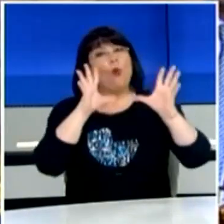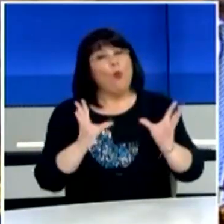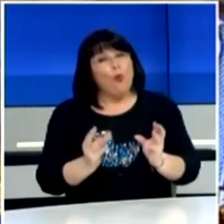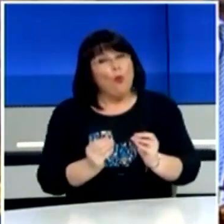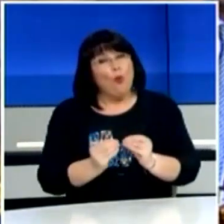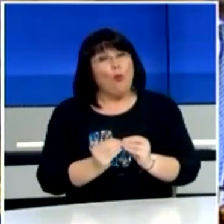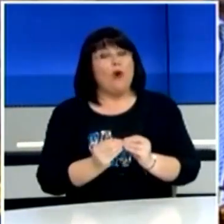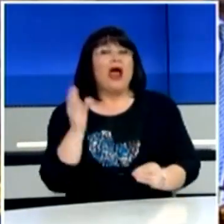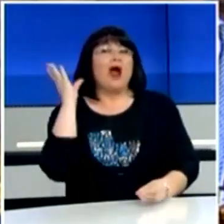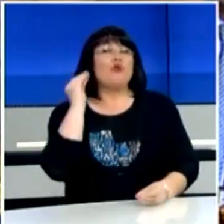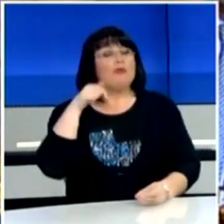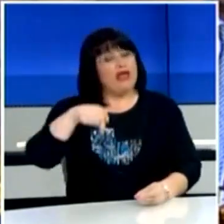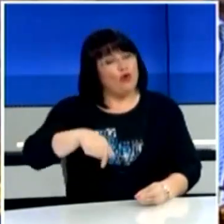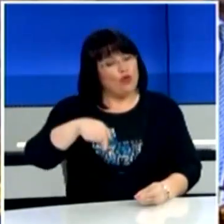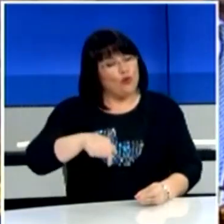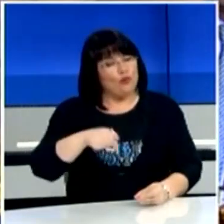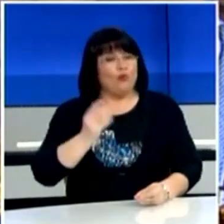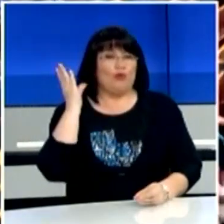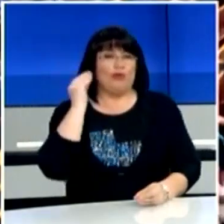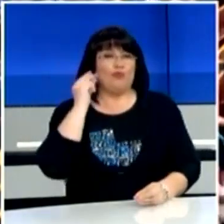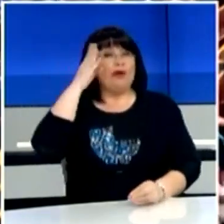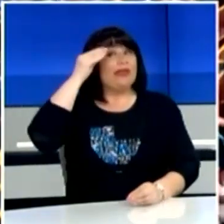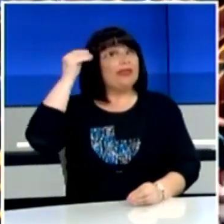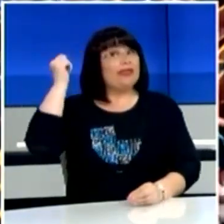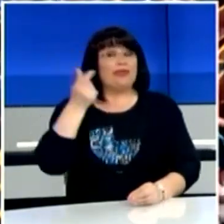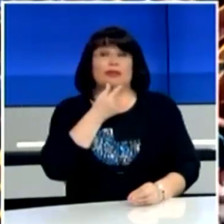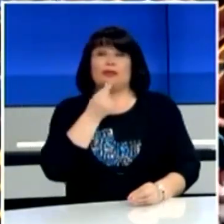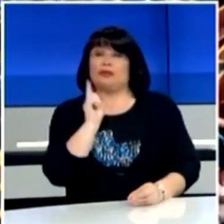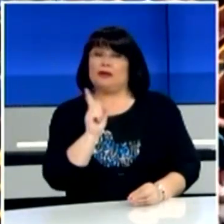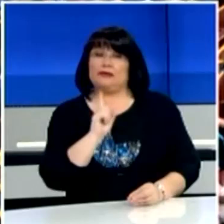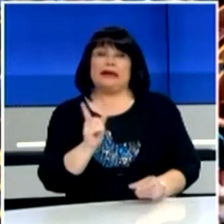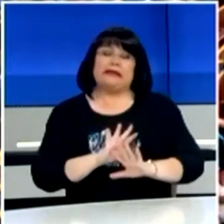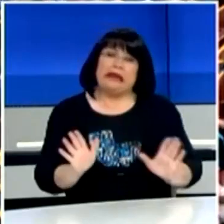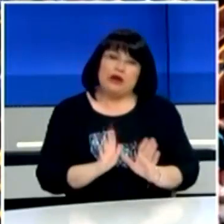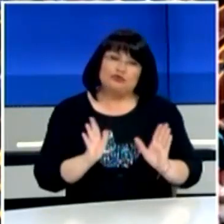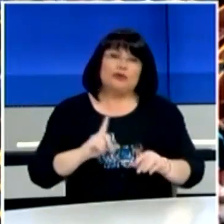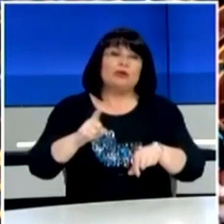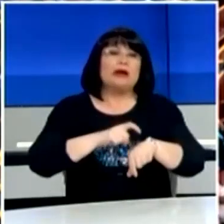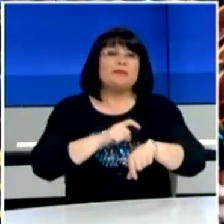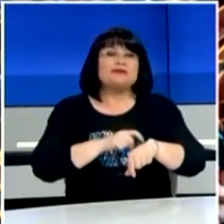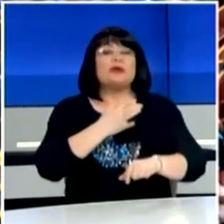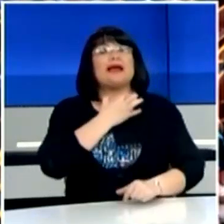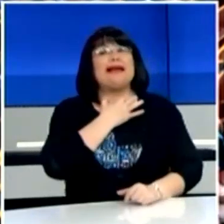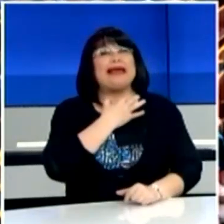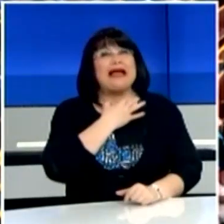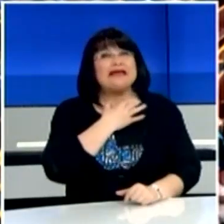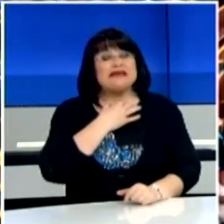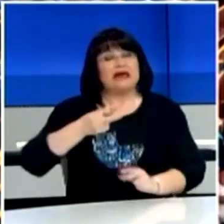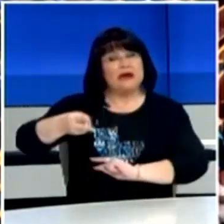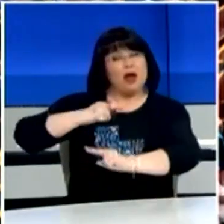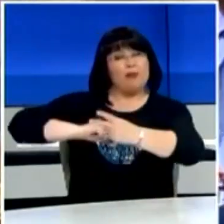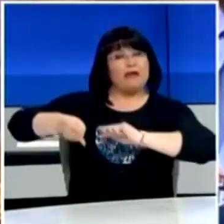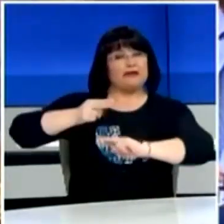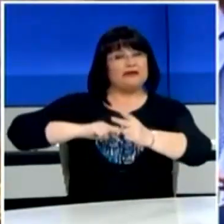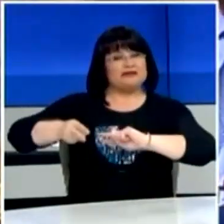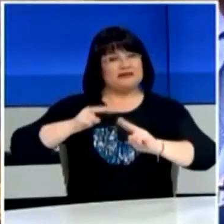αυτά τα οποία ακούμε. Εδώ θα είμαστε. Δεν ξεχνιούνται αυτά εύκολα και, εν πάση περιπτώσει, κάποια στιγμή θα χρειαστεί κι εσείς να